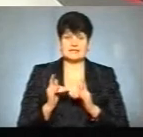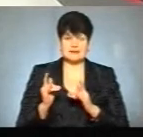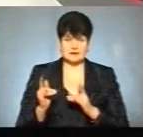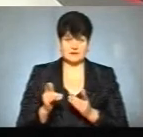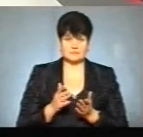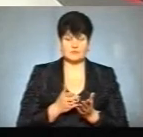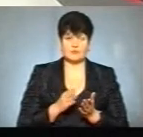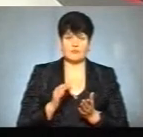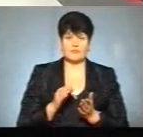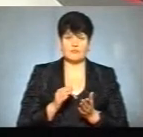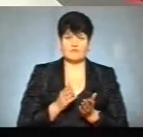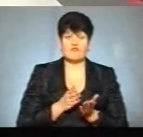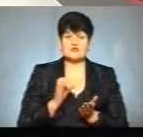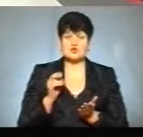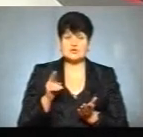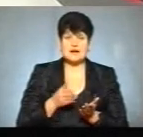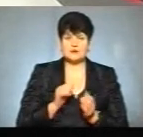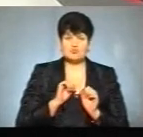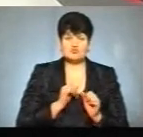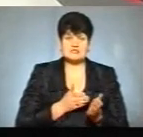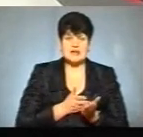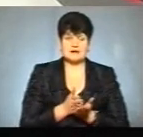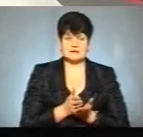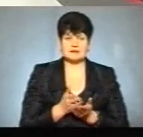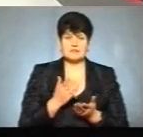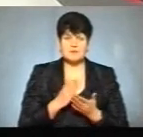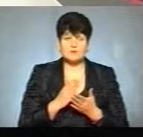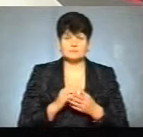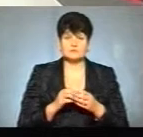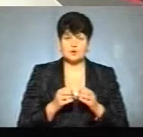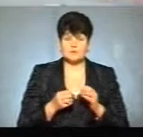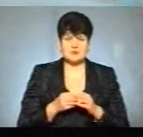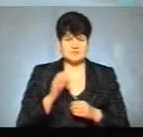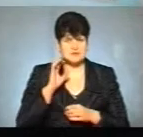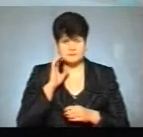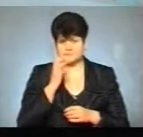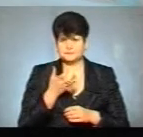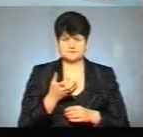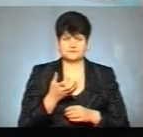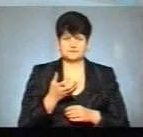соціального захисту, де мають, скажімо, відхилення, більш серйозні